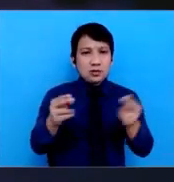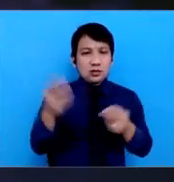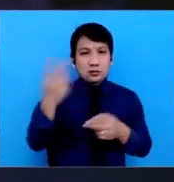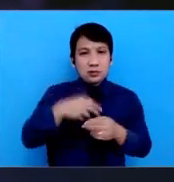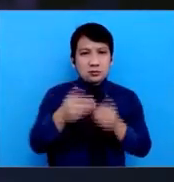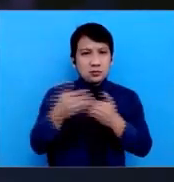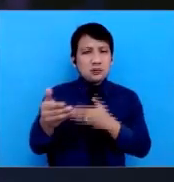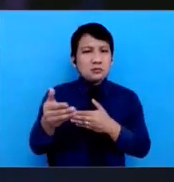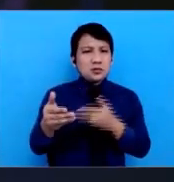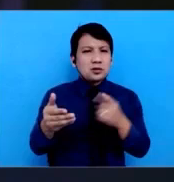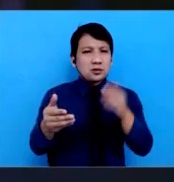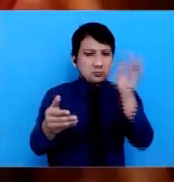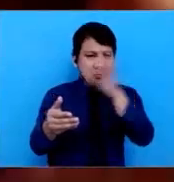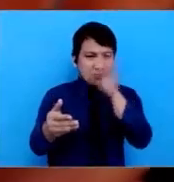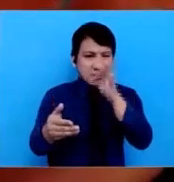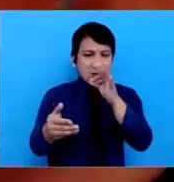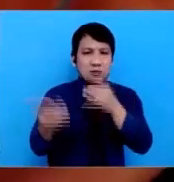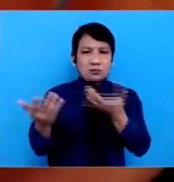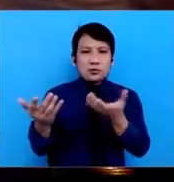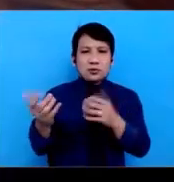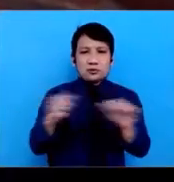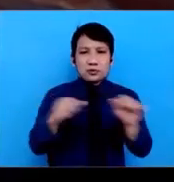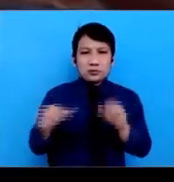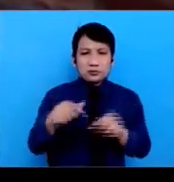ang mga Pinoy acts na ito sa